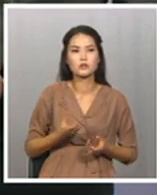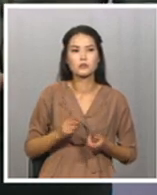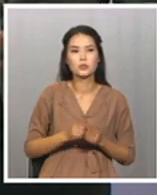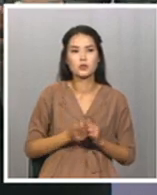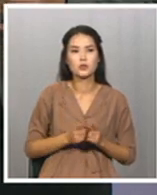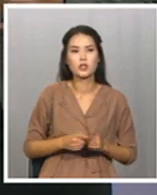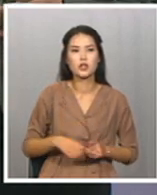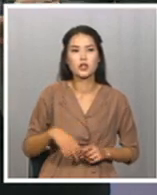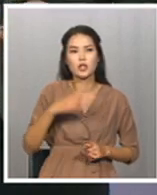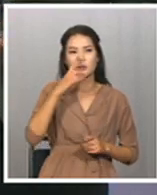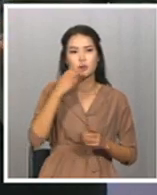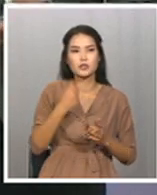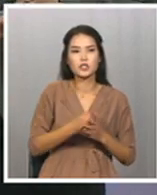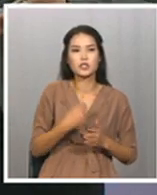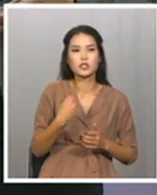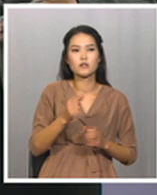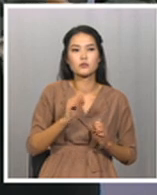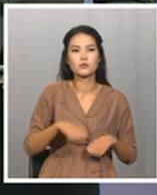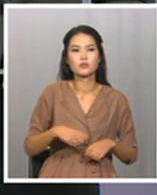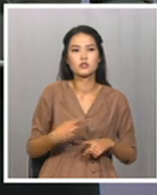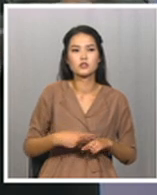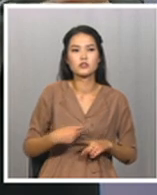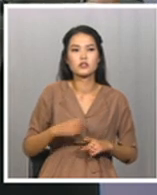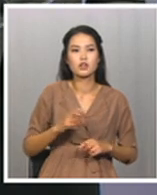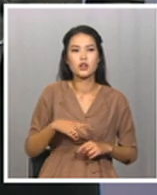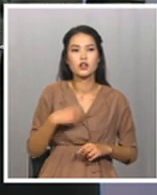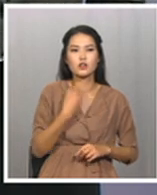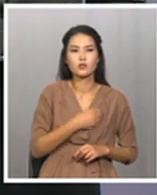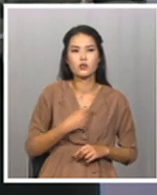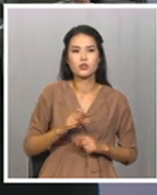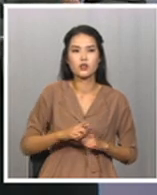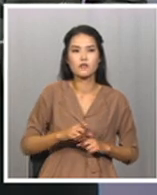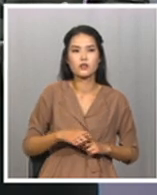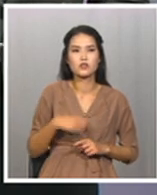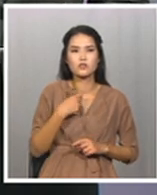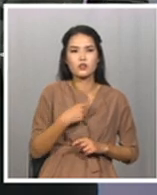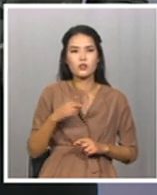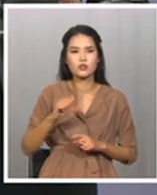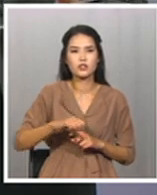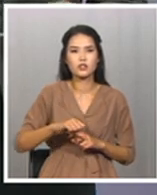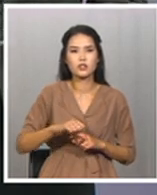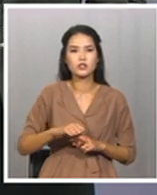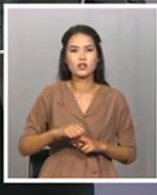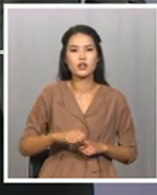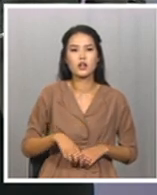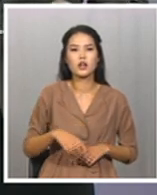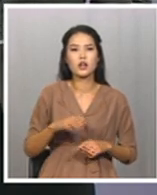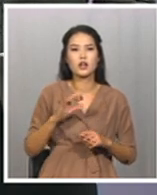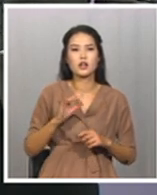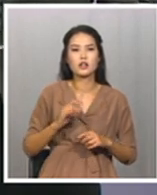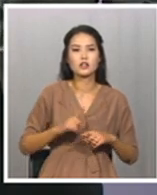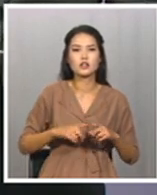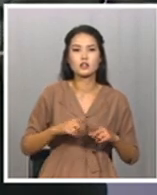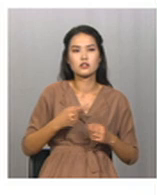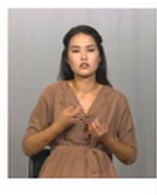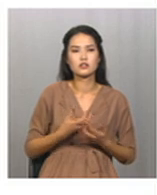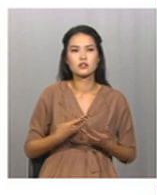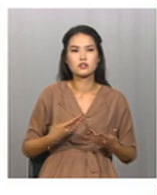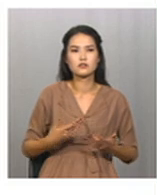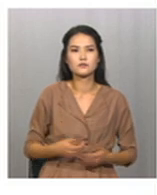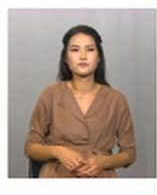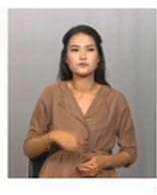перевода. Приблизительно его можно перевести как «злой человек», «злодей». Иероглиф вы видите на слайде.